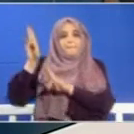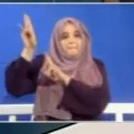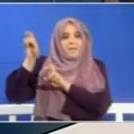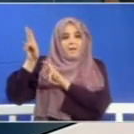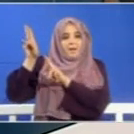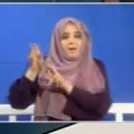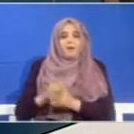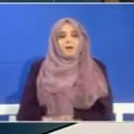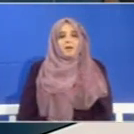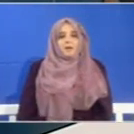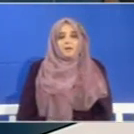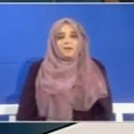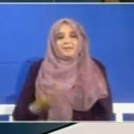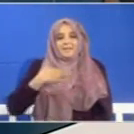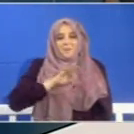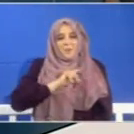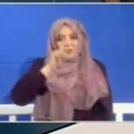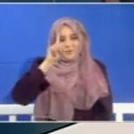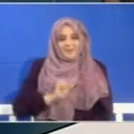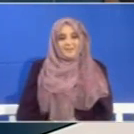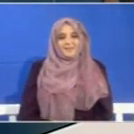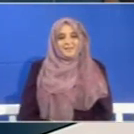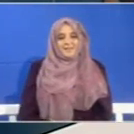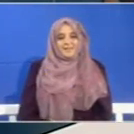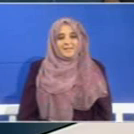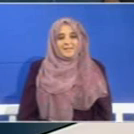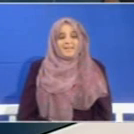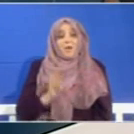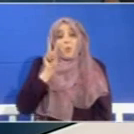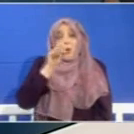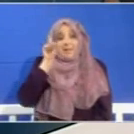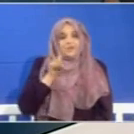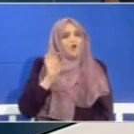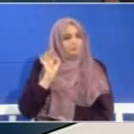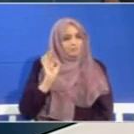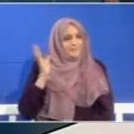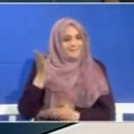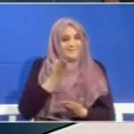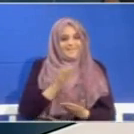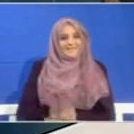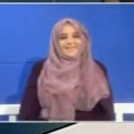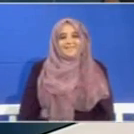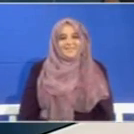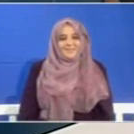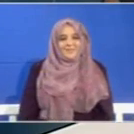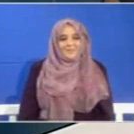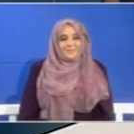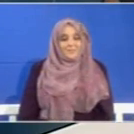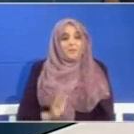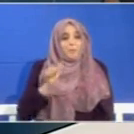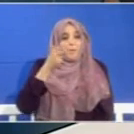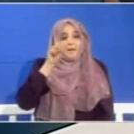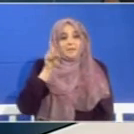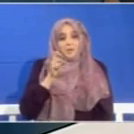السلام عليكم. وعليكم السلام ورحمة الله. أخويا تعيش عندي زوج أسئلة. نعم تفضلي يا سعاد. السؤال